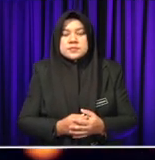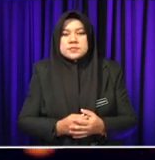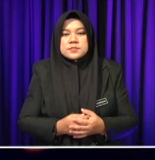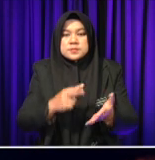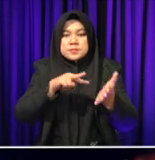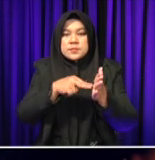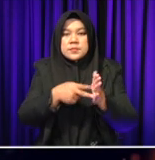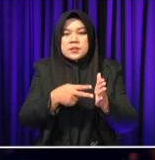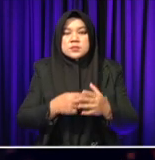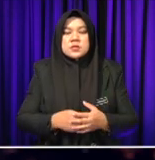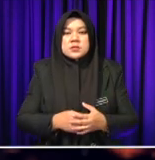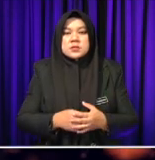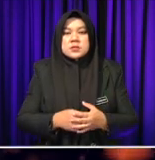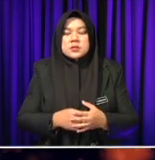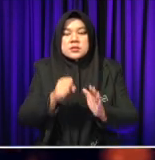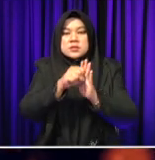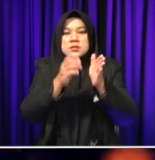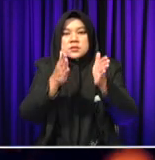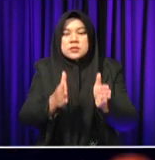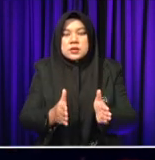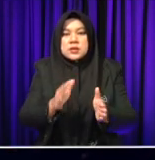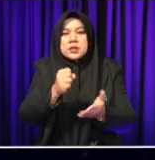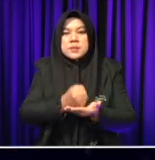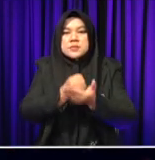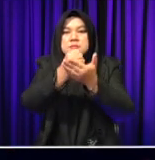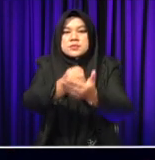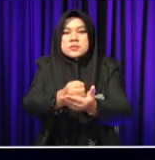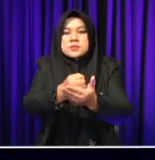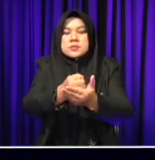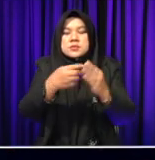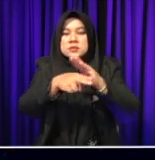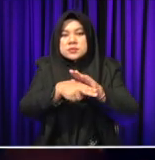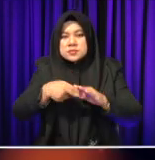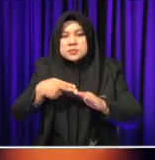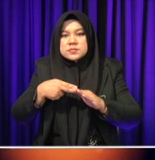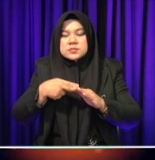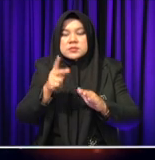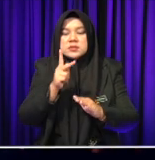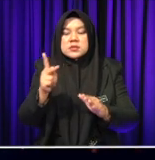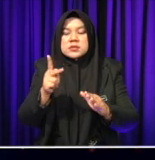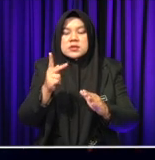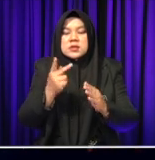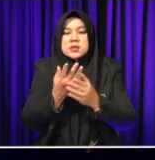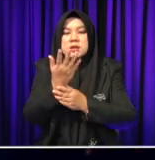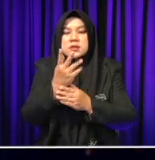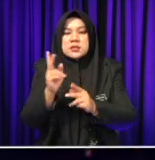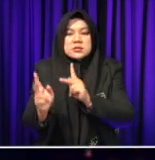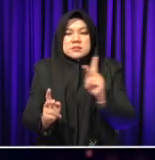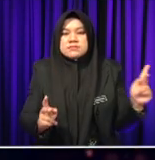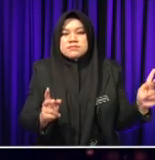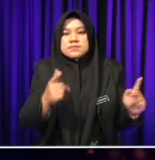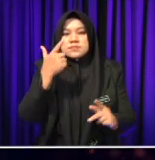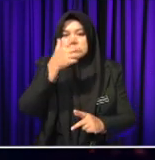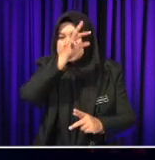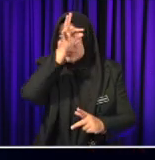yang bermaksud dan seseorang yang bersedekah secara sembunyi sehingga tangan kiri tidak mengetahui sedekah